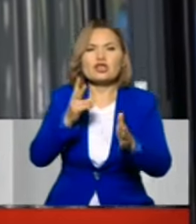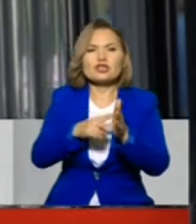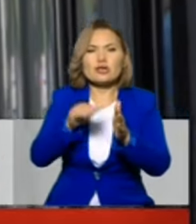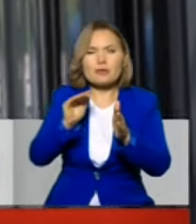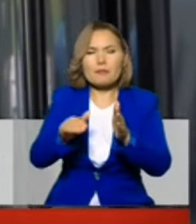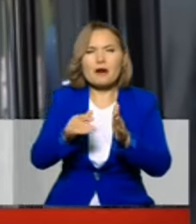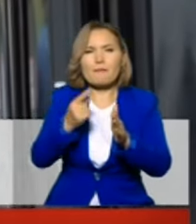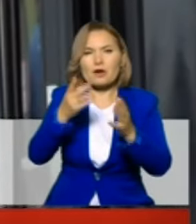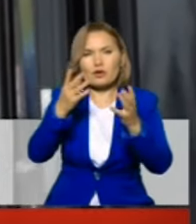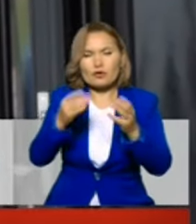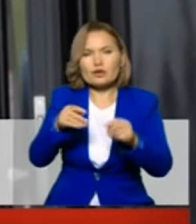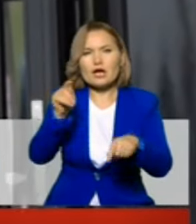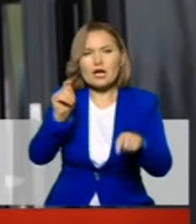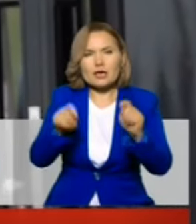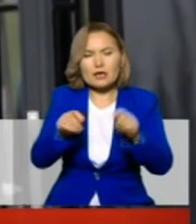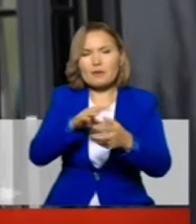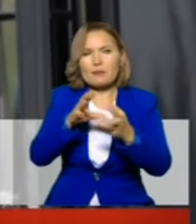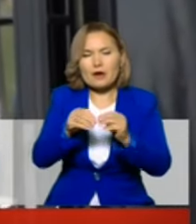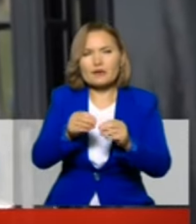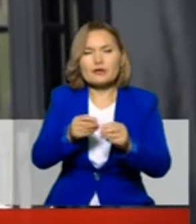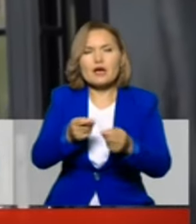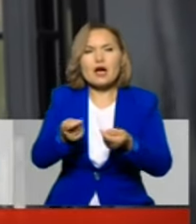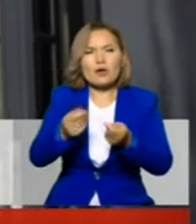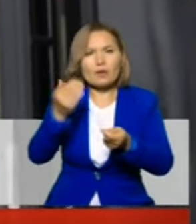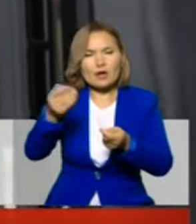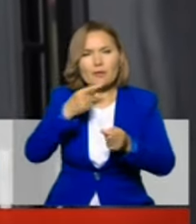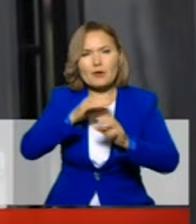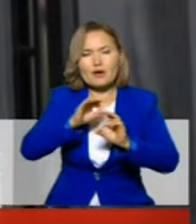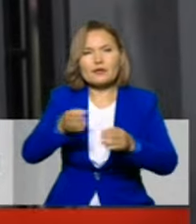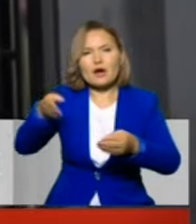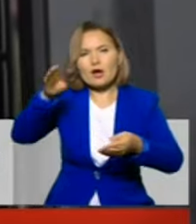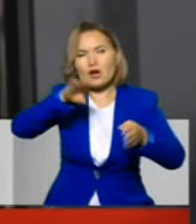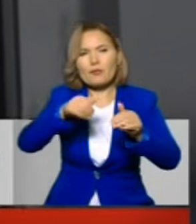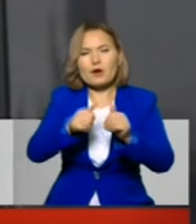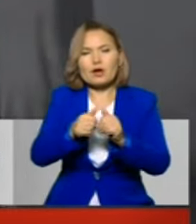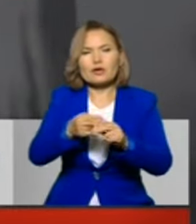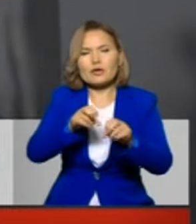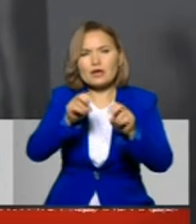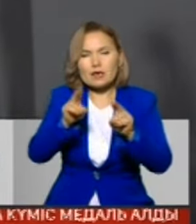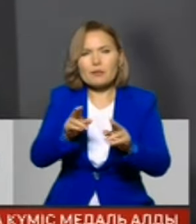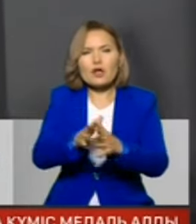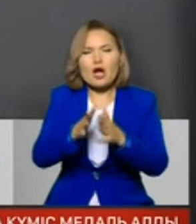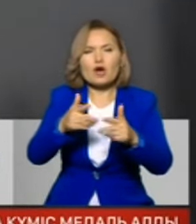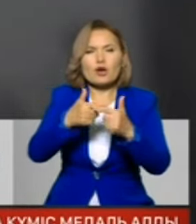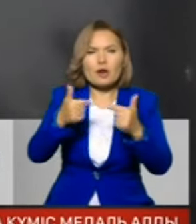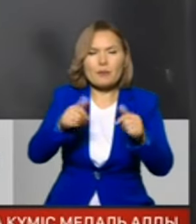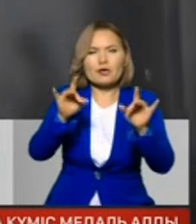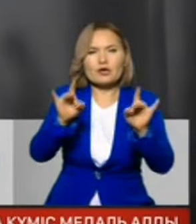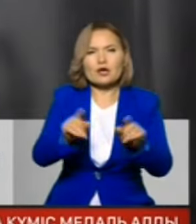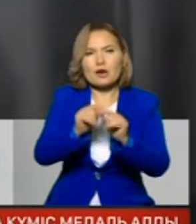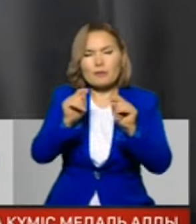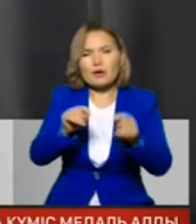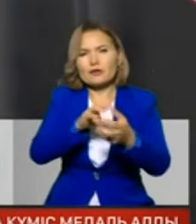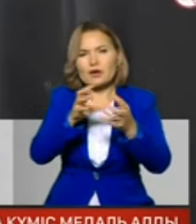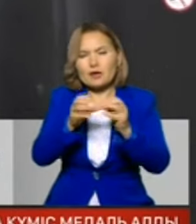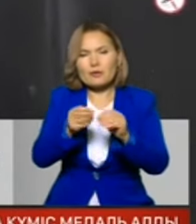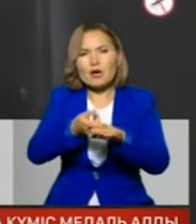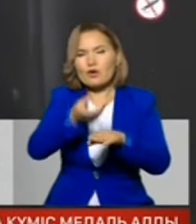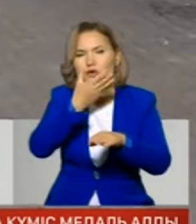турист келеді. Ал қала туризм басқармасы өз кезегінде тау баурайына 3 кемпинг орнатып, 100 шақырымды шағын